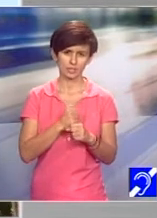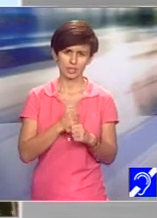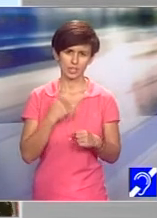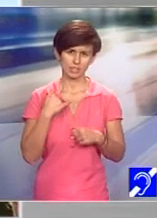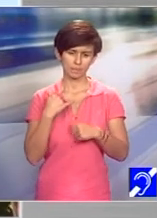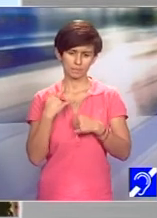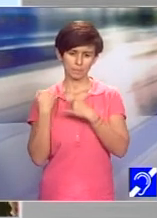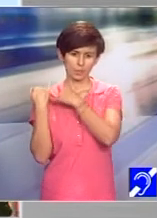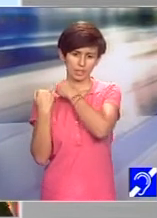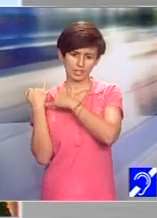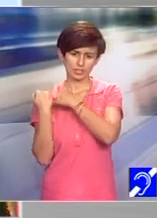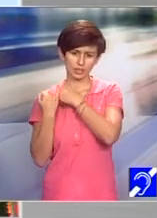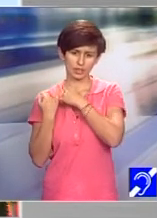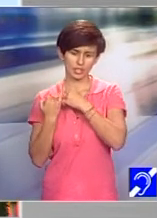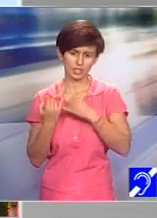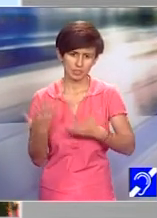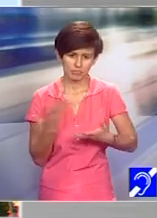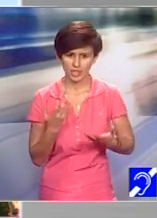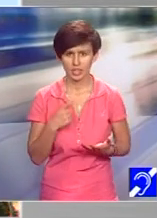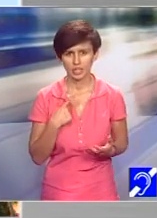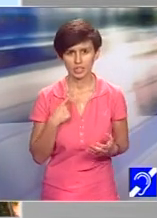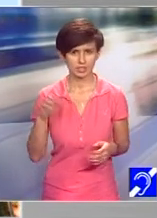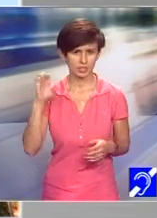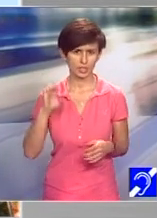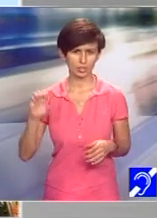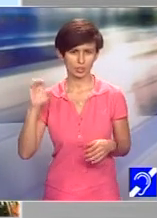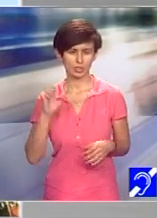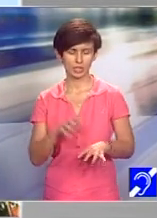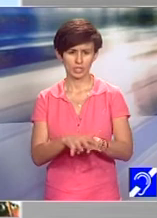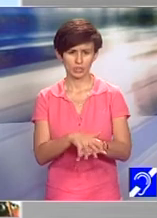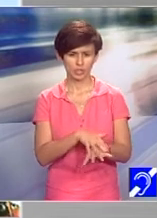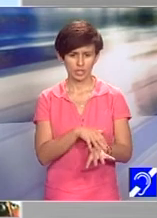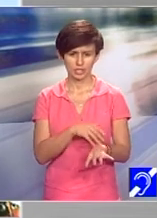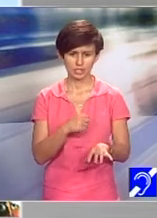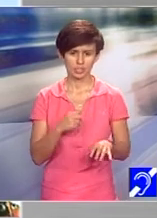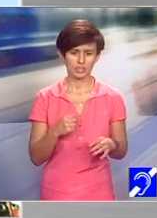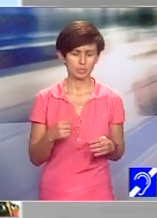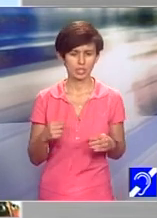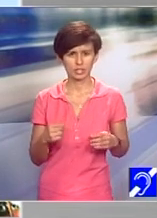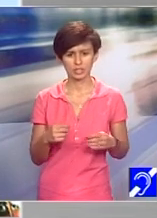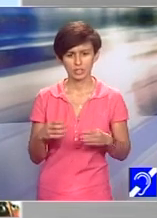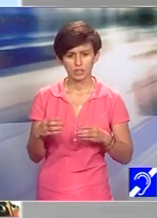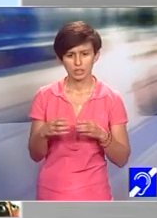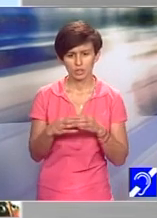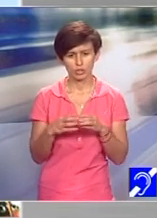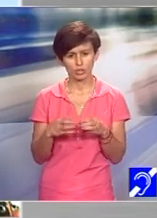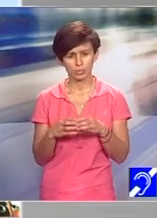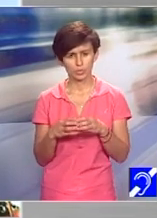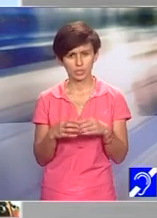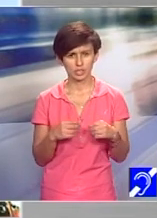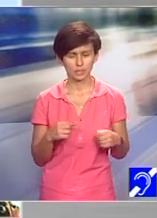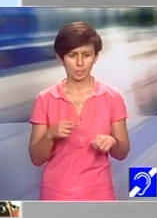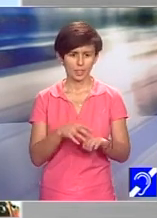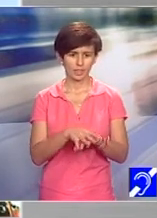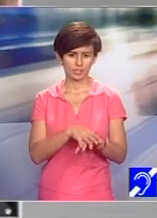este eminamente europeană, a unui sentiment comun, cum spun germanii, sentimentul de a fi